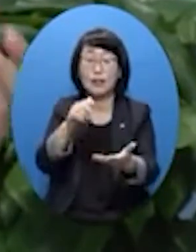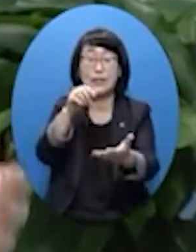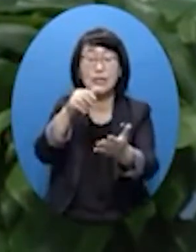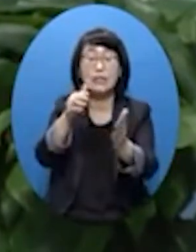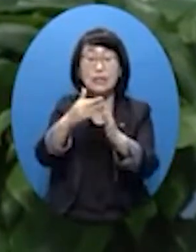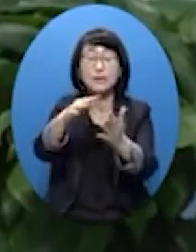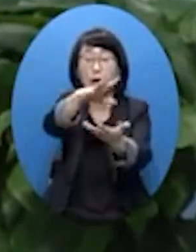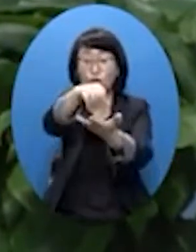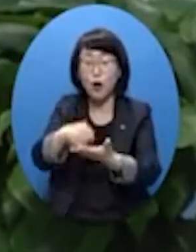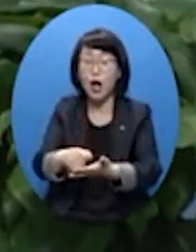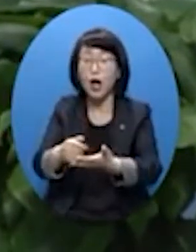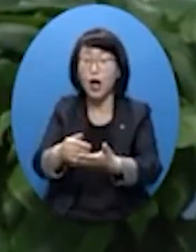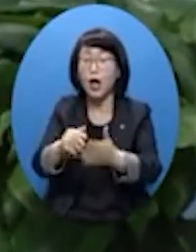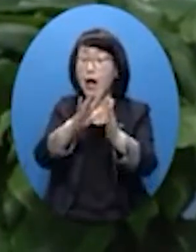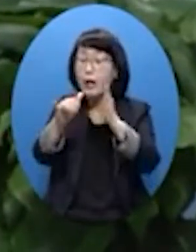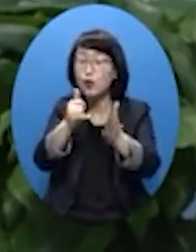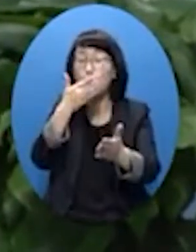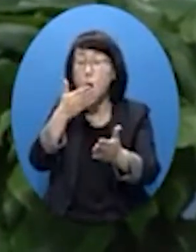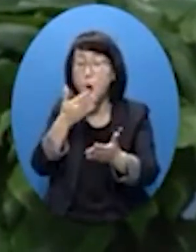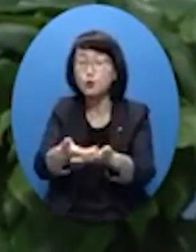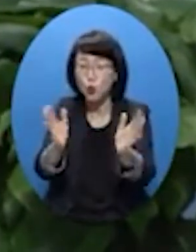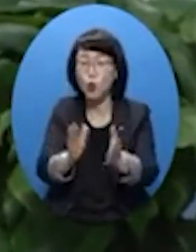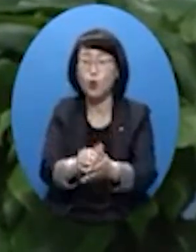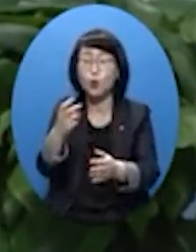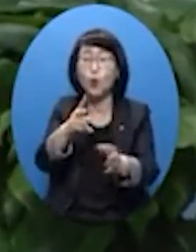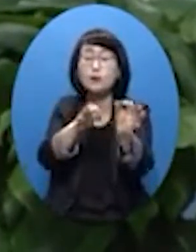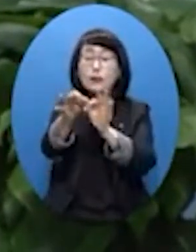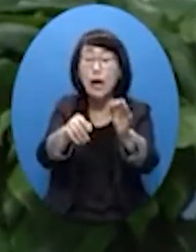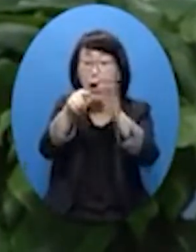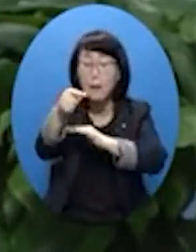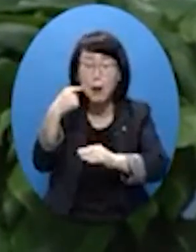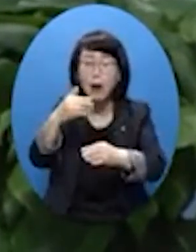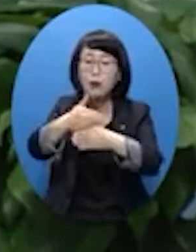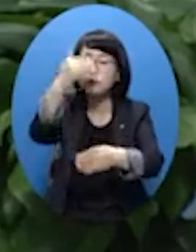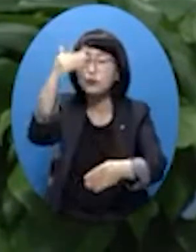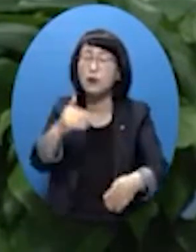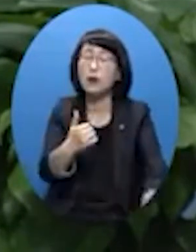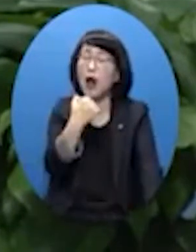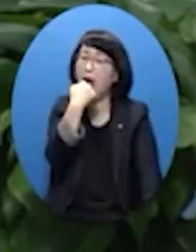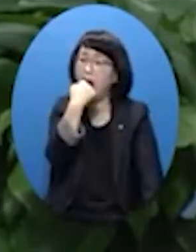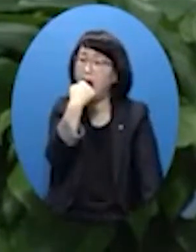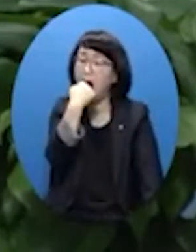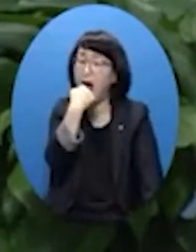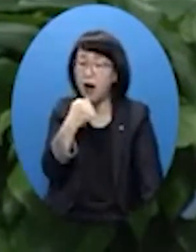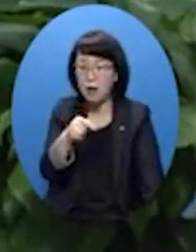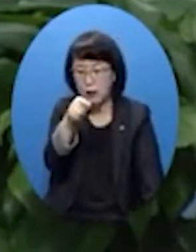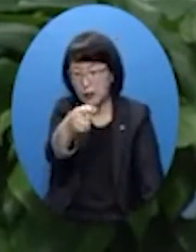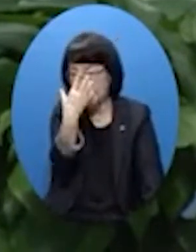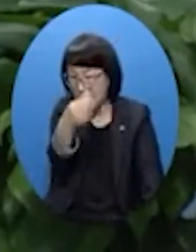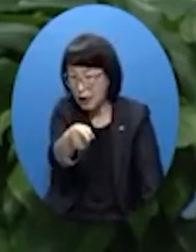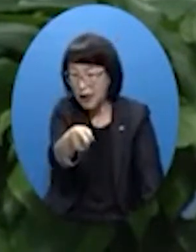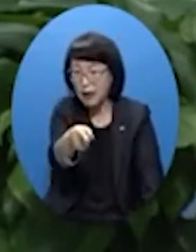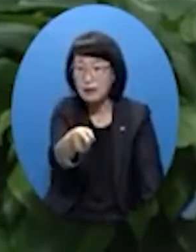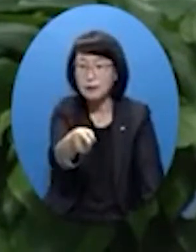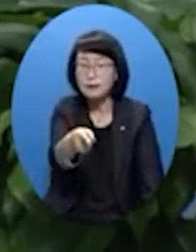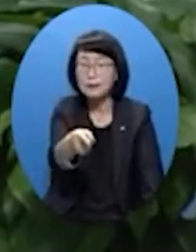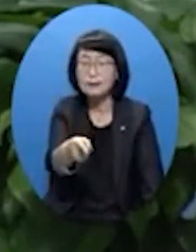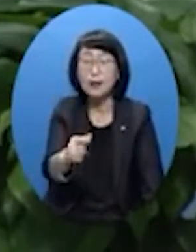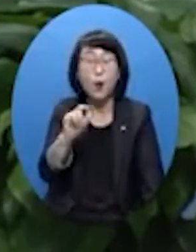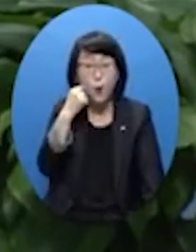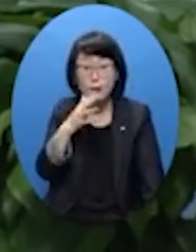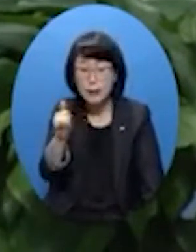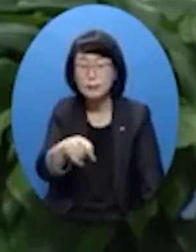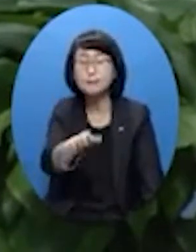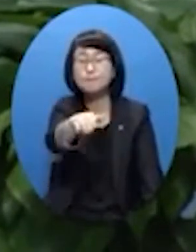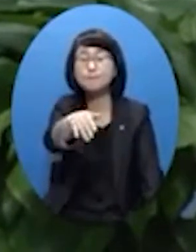갖도록 함께 나눠 먹고 시장에서 그냥 가격 여러분 가만히 쉬고 있는 그 시장의 어려운 분들